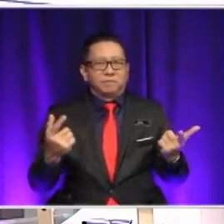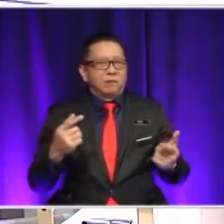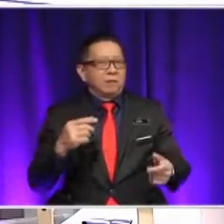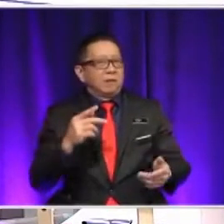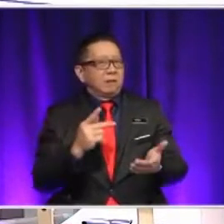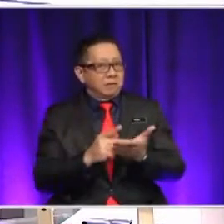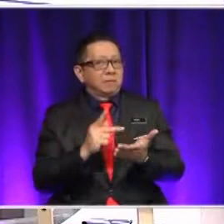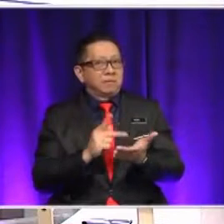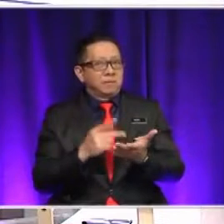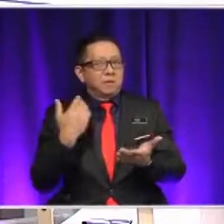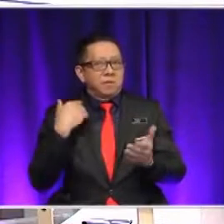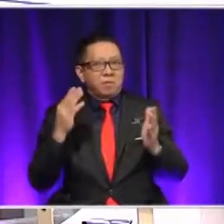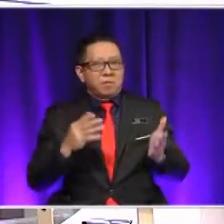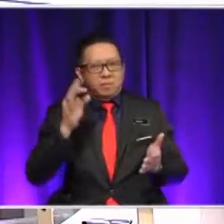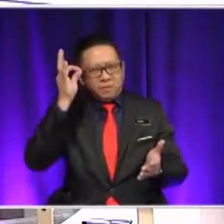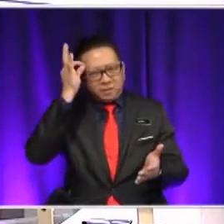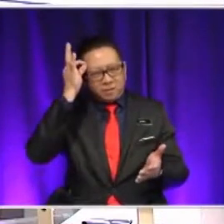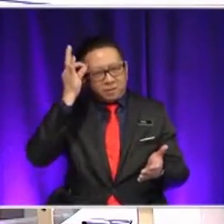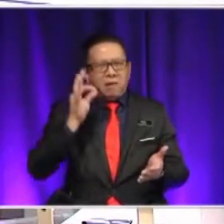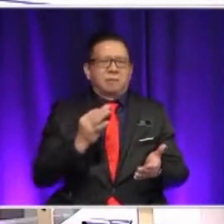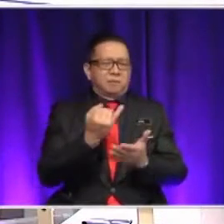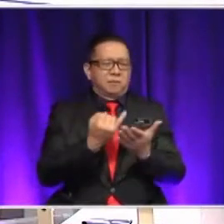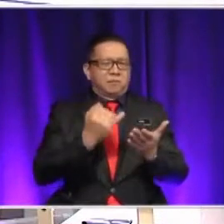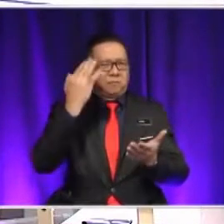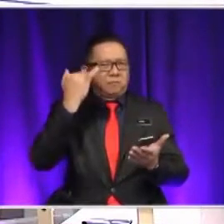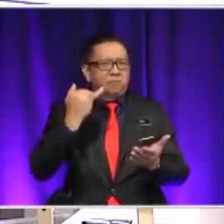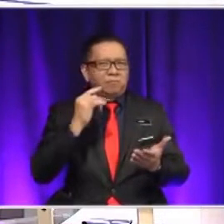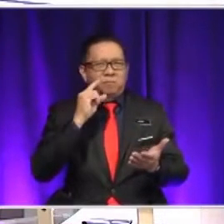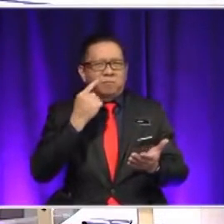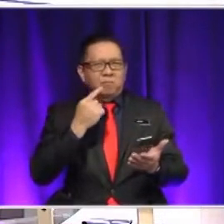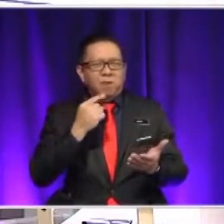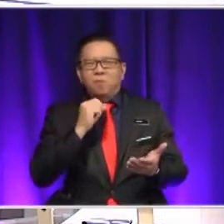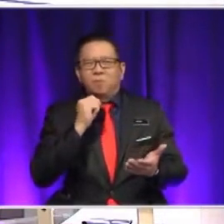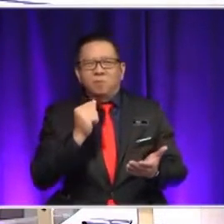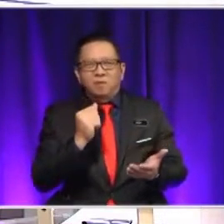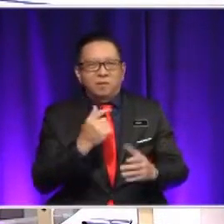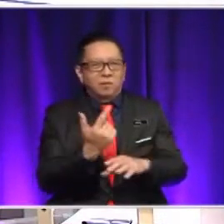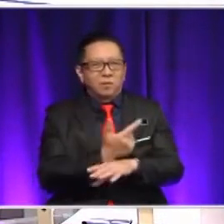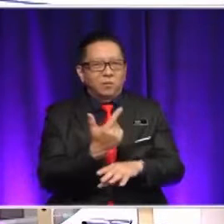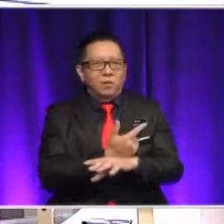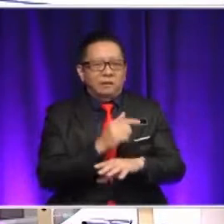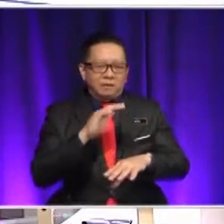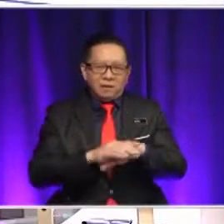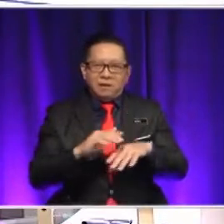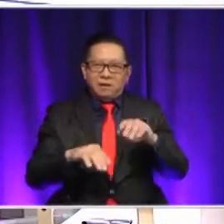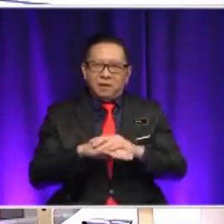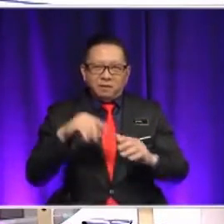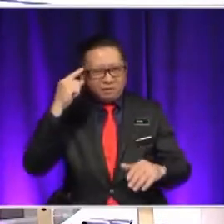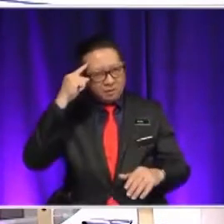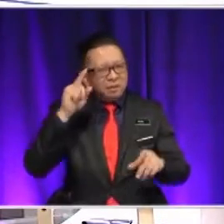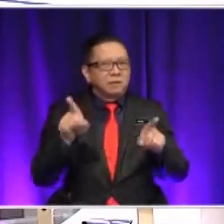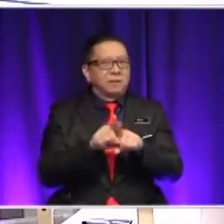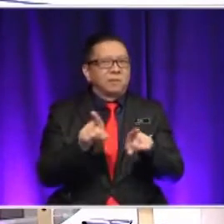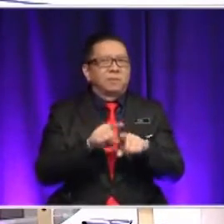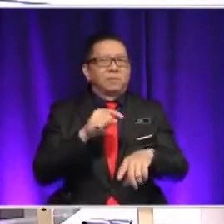nipis ini kalau sebenarnya secara tak tak langsung kita dapat melatih gitu punya mutu itu halus Ah oke abang invite you